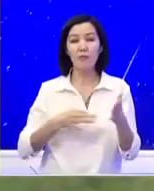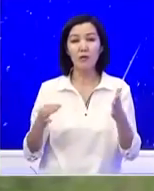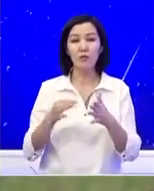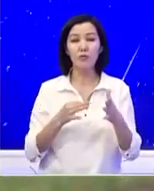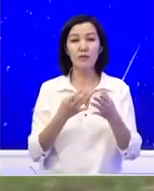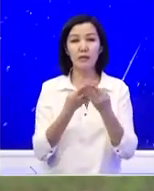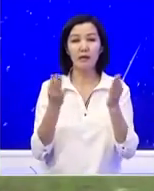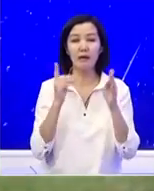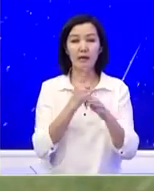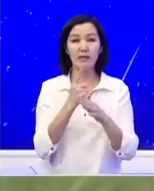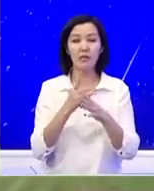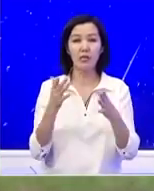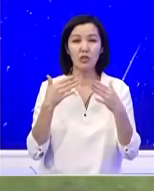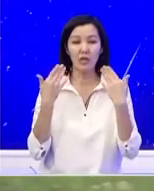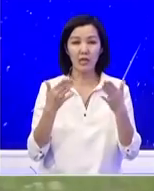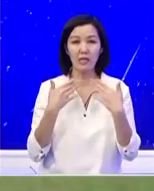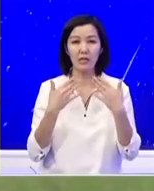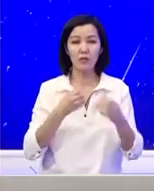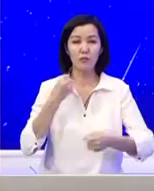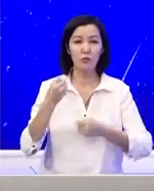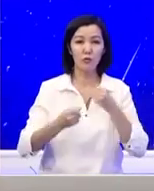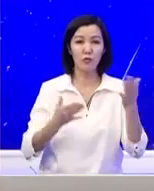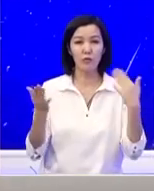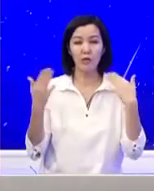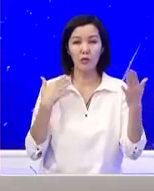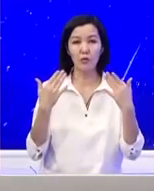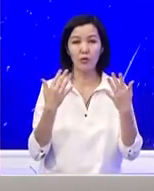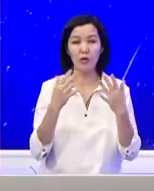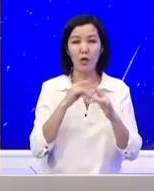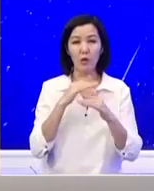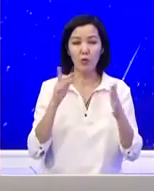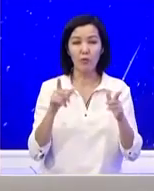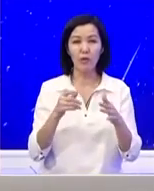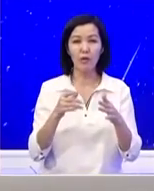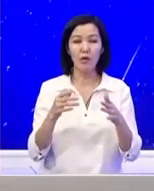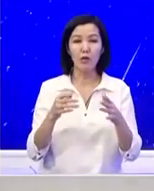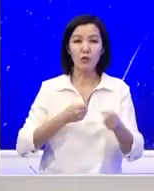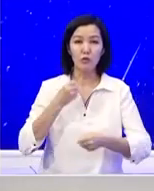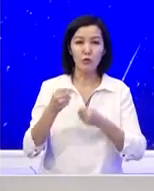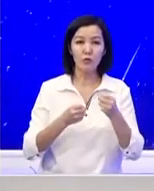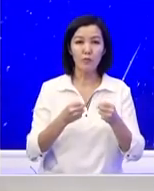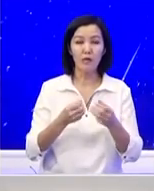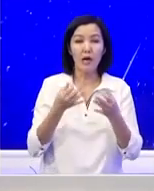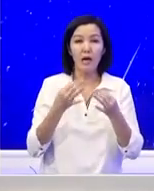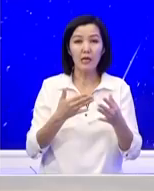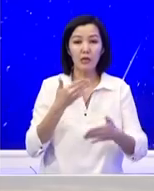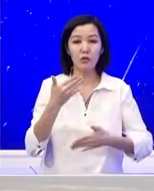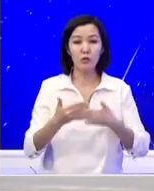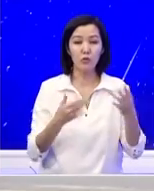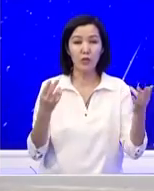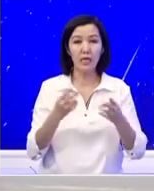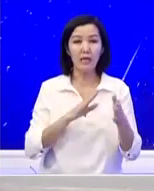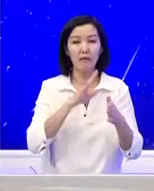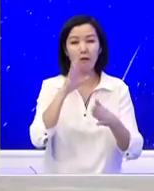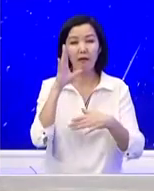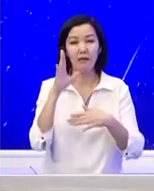көшеге шығып жүгіріп жаттығу жасайтындар қарасы көбейген. Олардың айтуынша ең алдымен жүгірмес бұрын жайғана жүрген дұрыс, себебі таңертең немесе